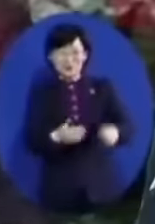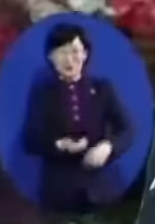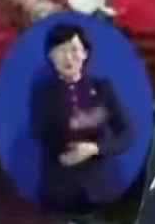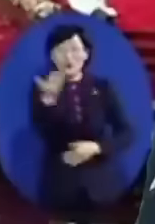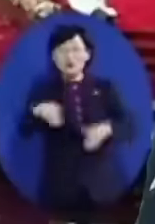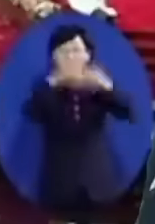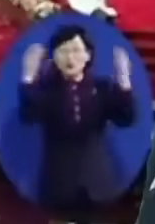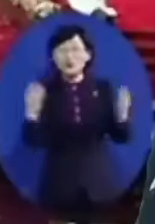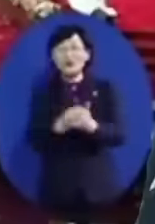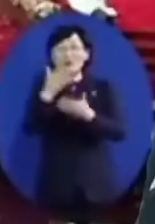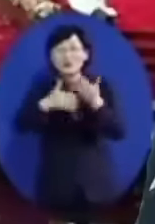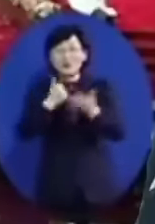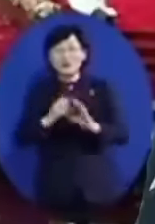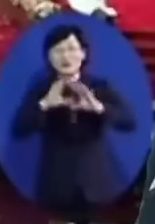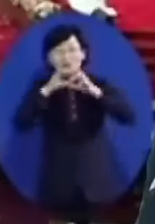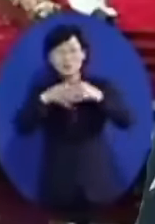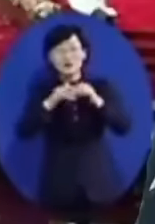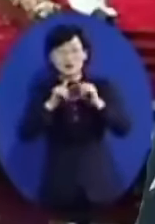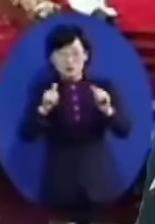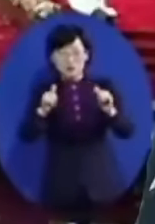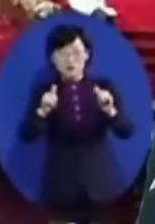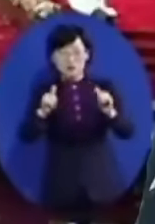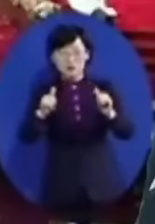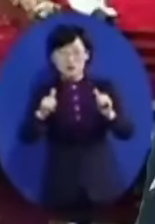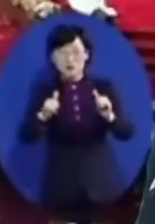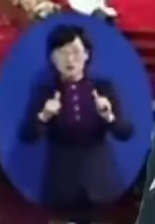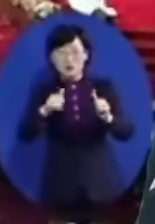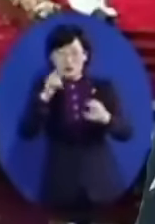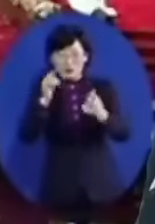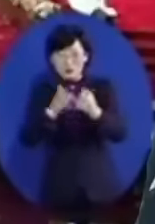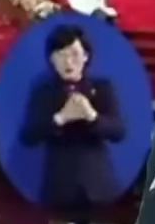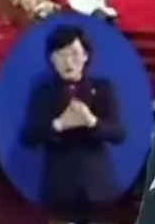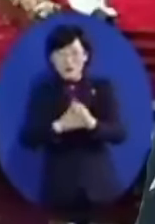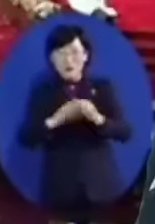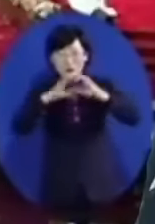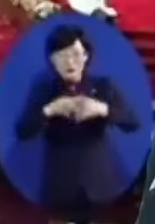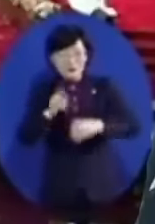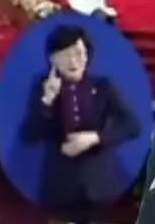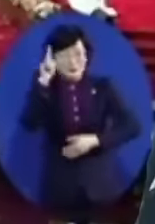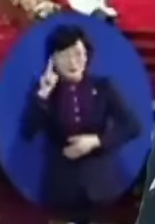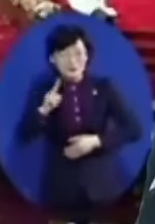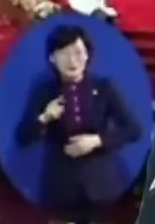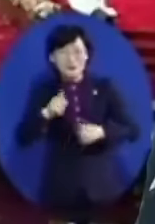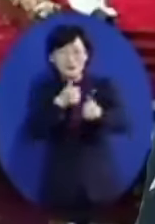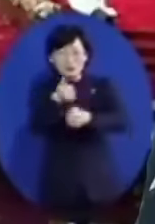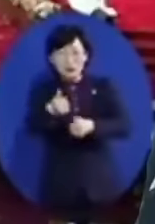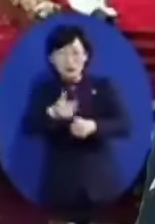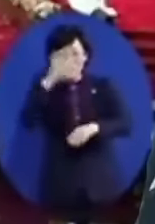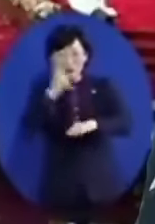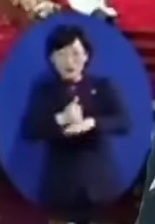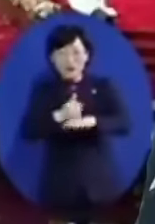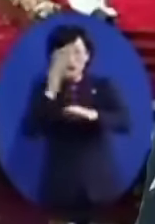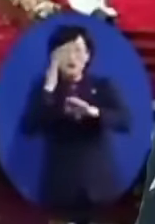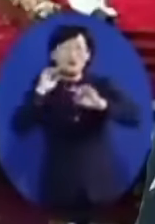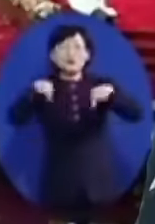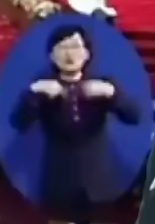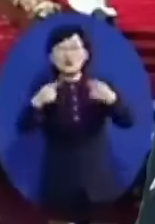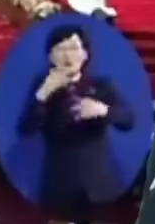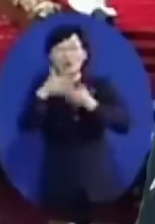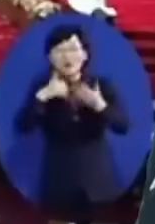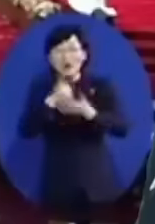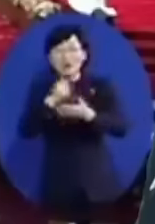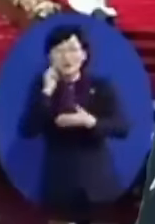다 하나님의 백성으로 이 세상에서 스트레스를 이기고 궁극적으로 천국에 가서 하나님의 영광을